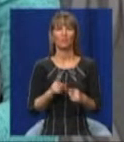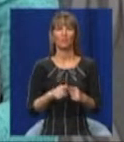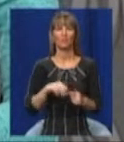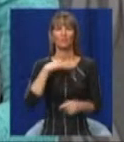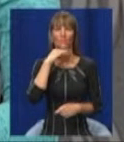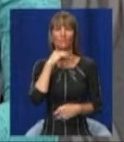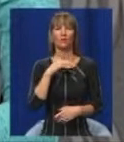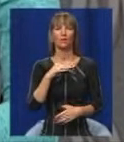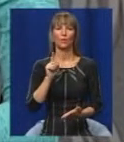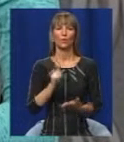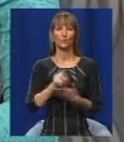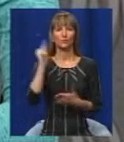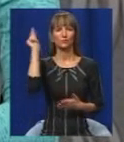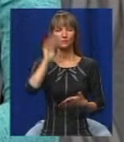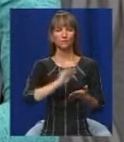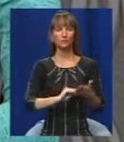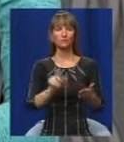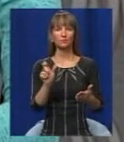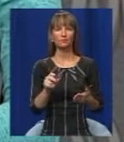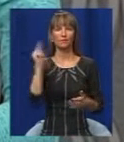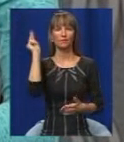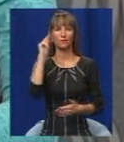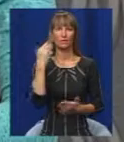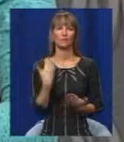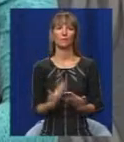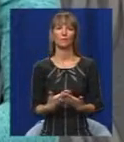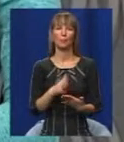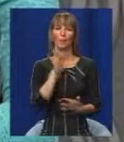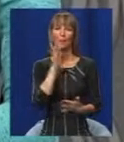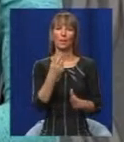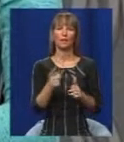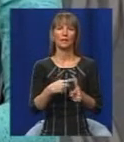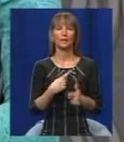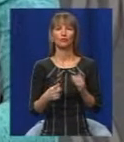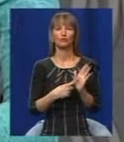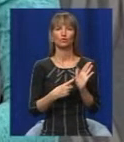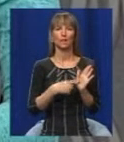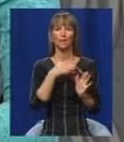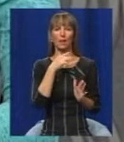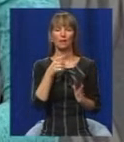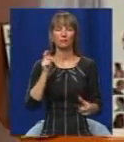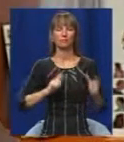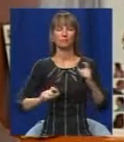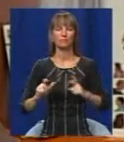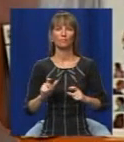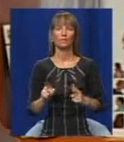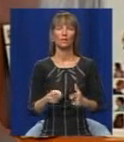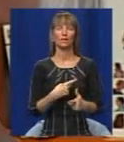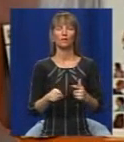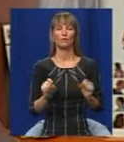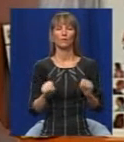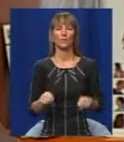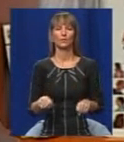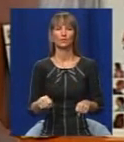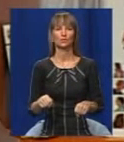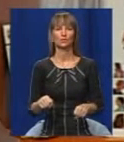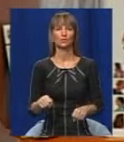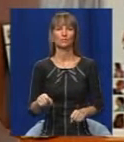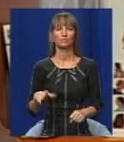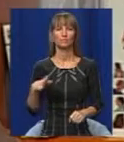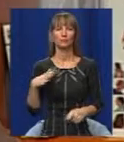отримувати освіту журналістики? Навчатися, наприклад, 5 або 6 років в університеті? Чи може стати навіть якась